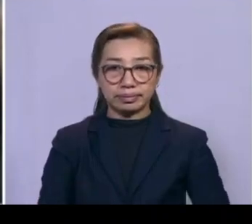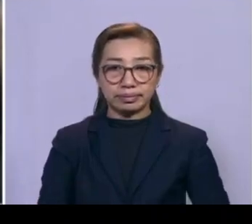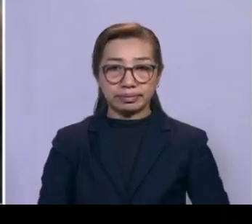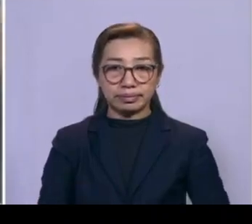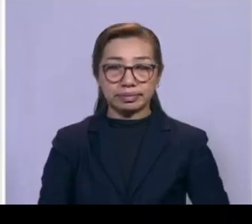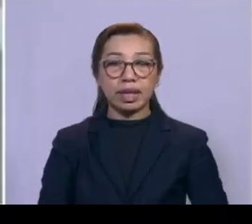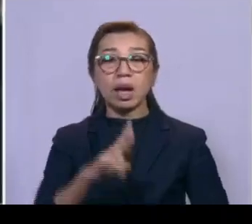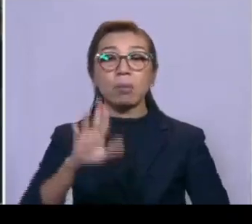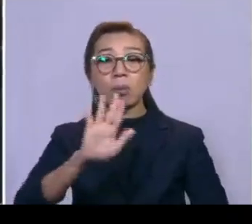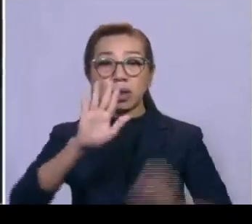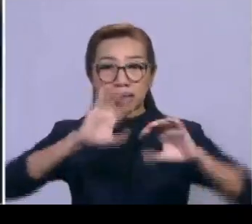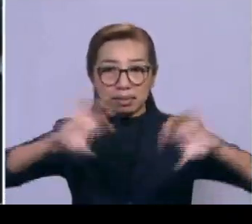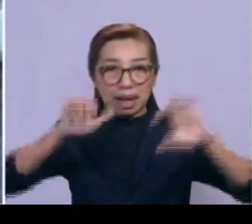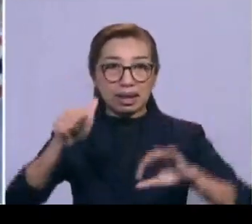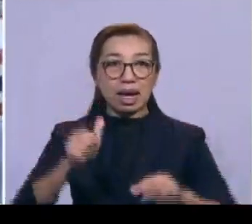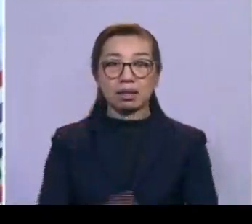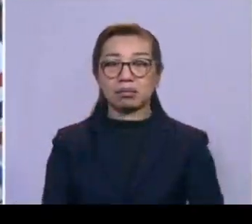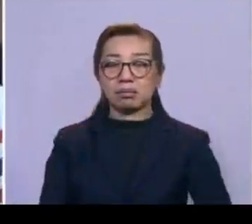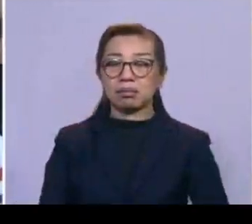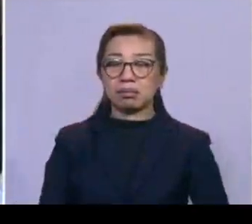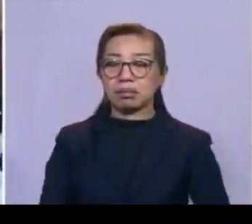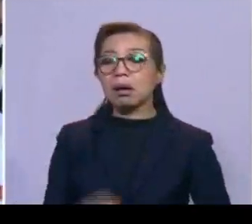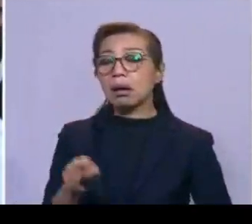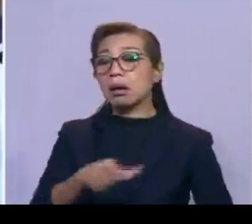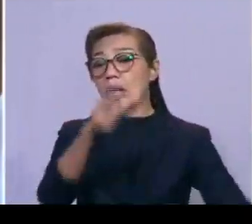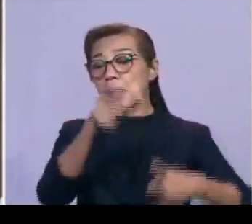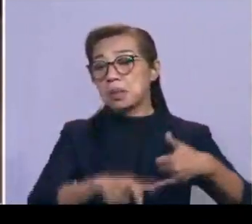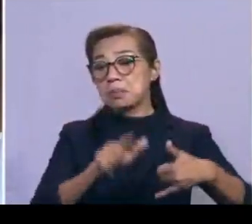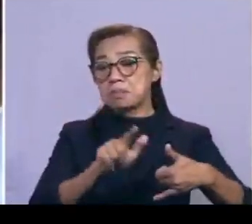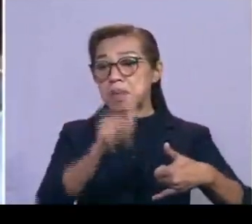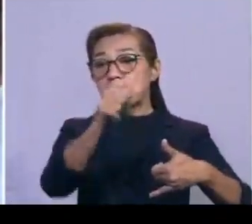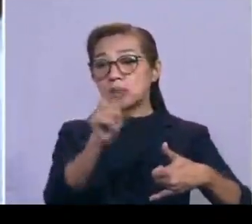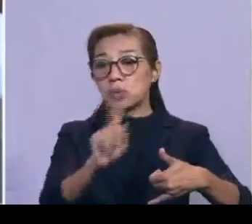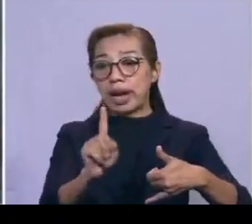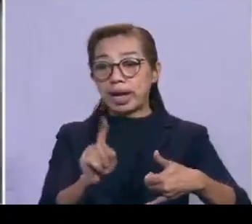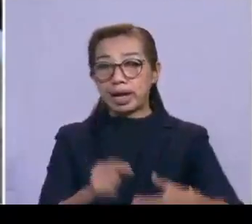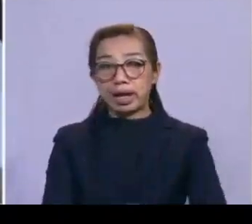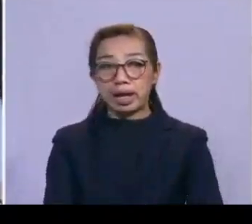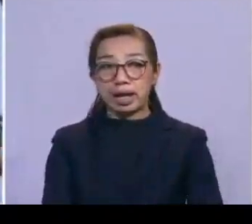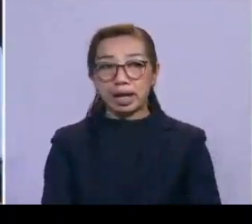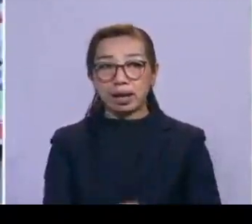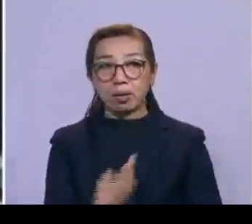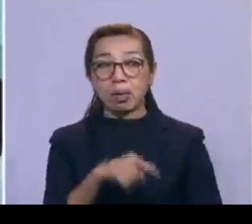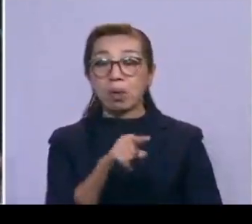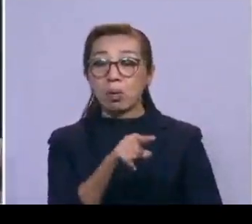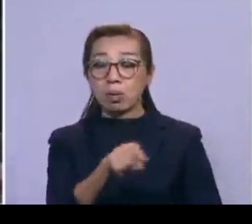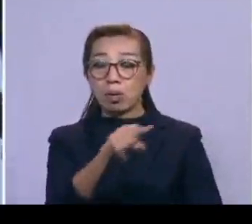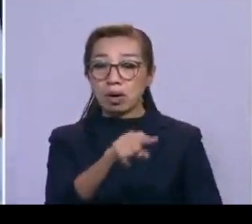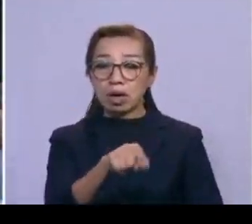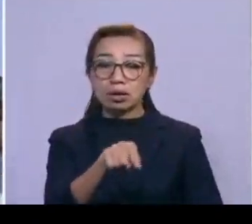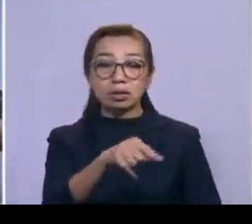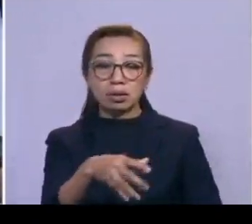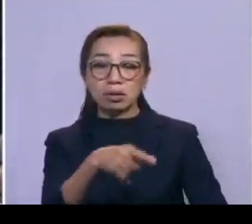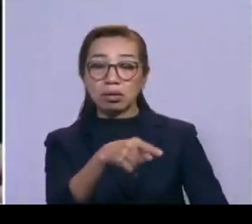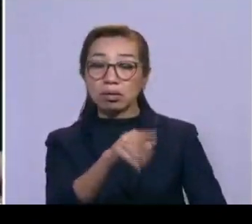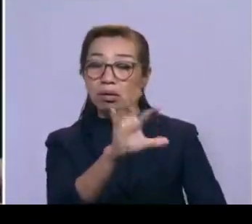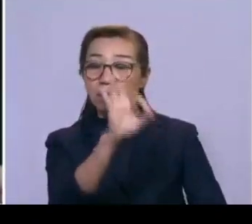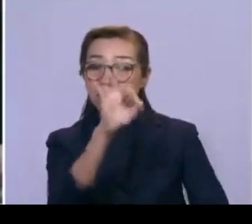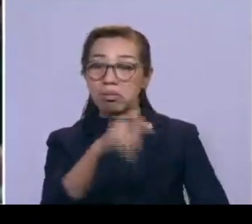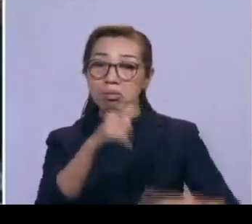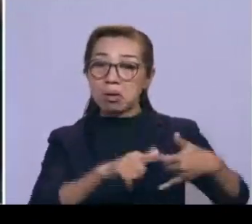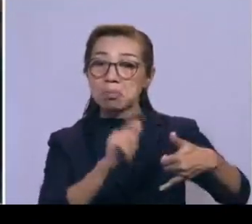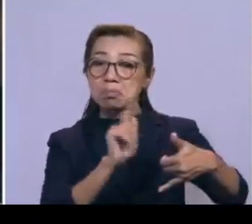ในระบบของรัฐบาลแล้วก็เด่นตรงไหนอ่ะ ชั้นสาย สายครับ สายครับ สายครับ ที่เขาเดินมาเขาเด่นเก่งตรงไหนเขาเด่นตรงไห